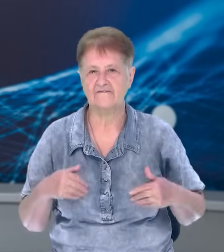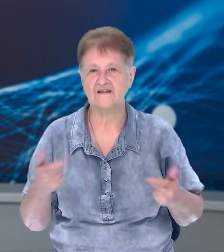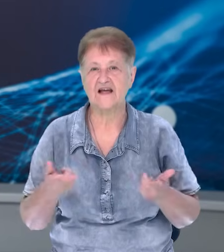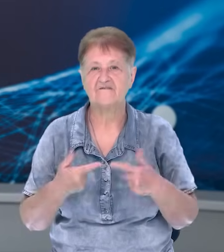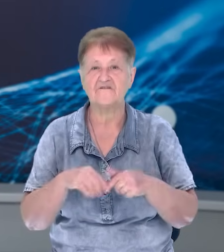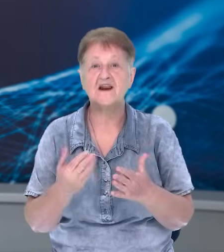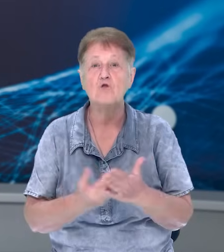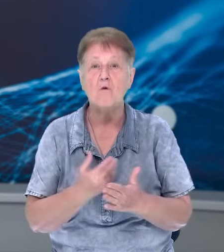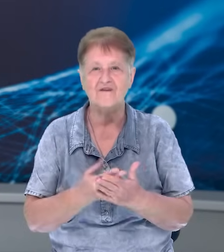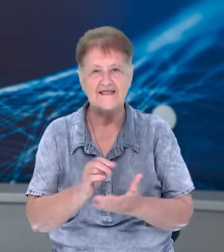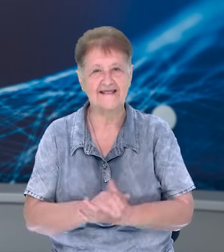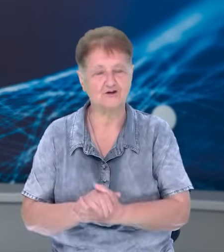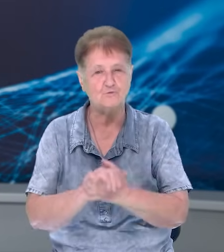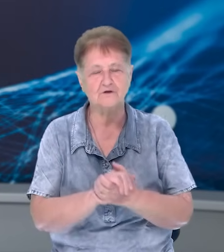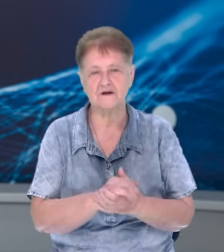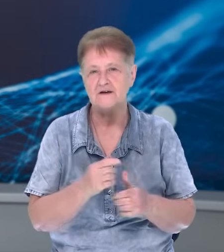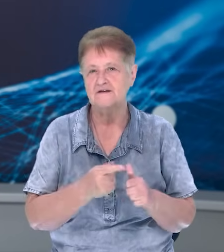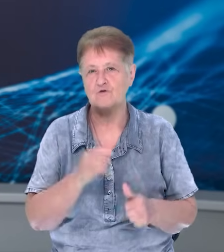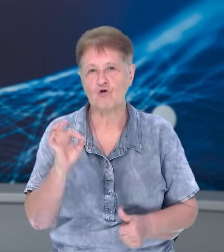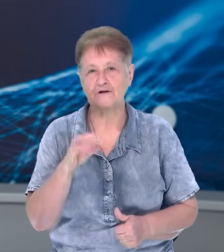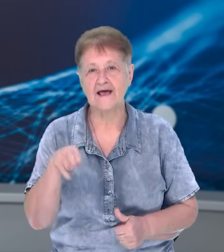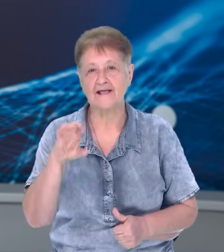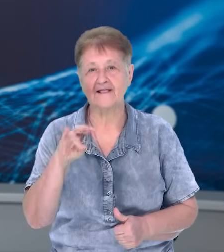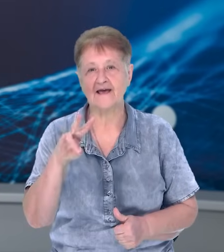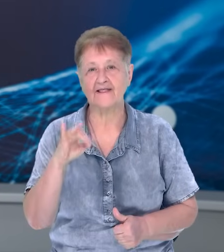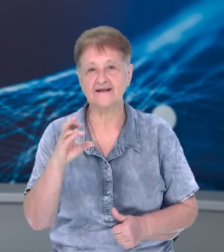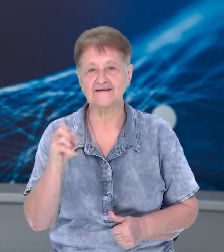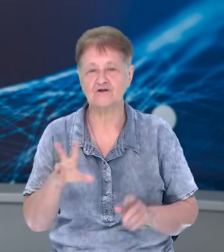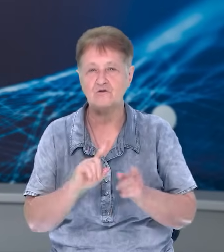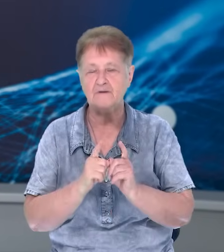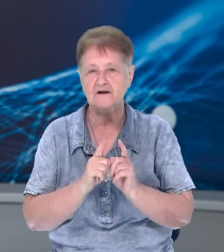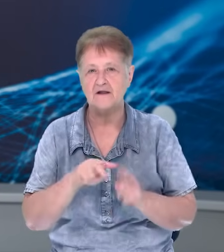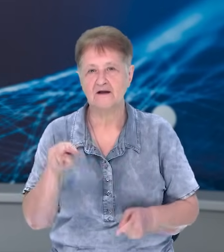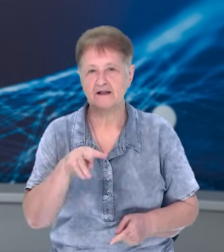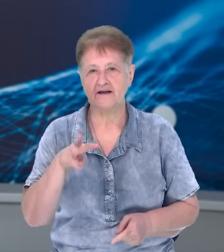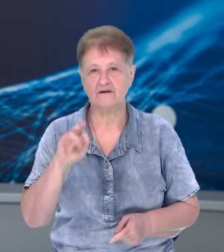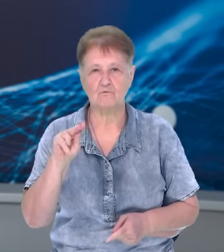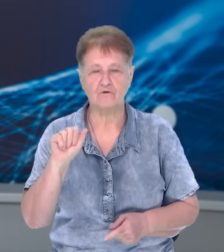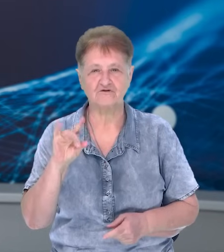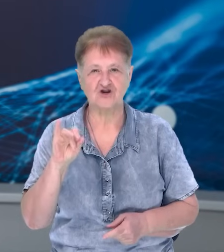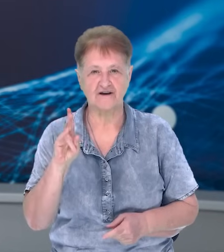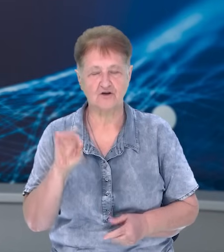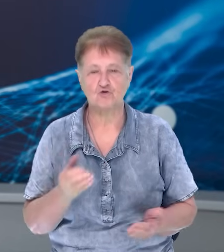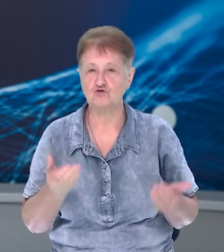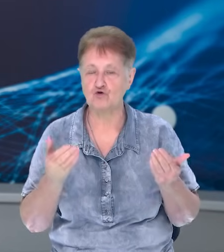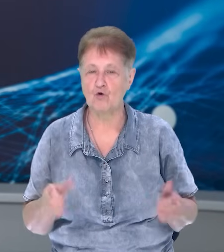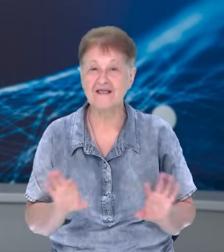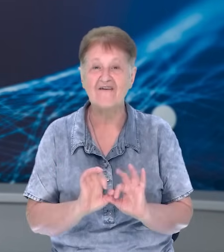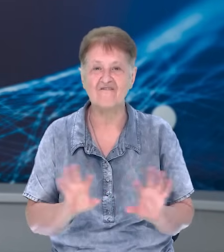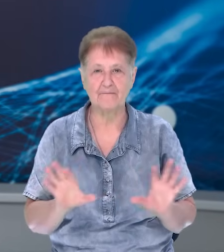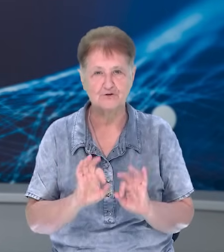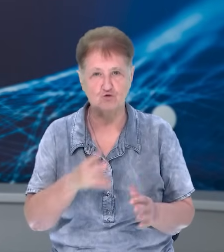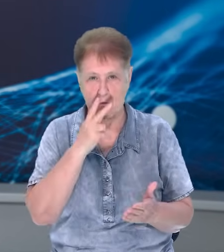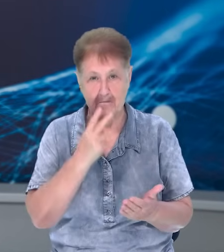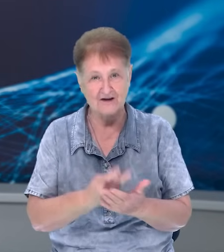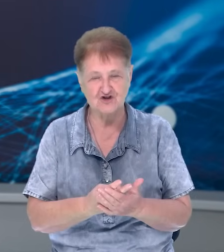Вітаю в ефірі новини на Суспільному. Мене звати Олександра Денисенко. Мовою жестів перекладає Лідія Мовчаренко. Сьогодні у випуску